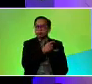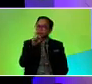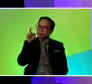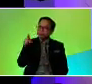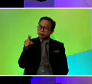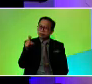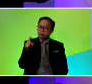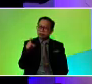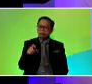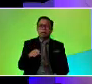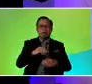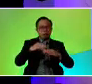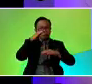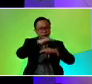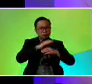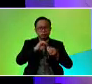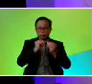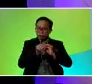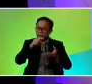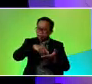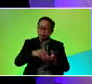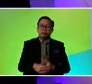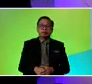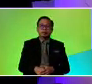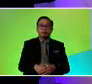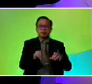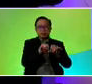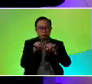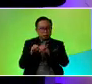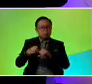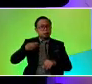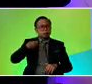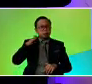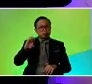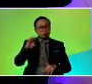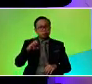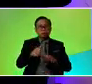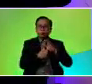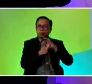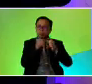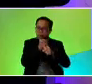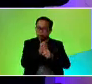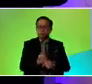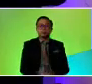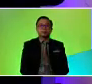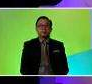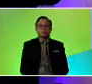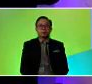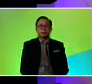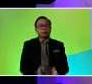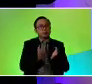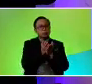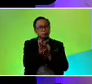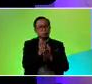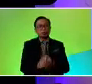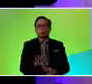kasih masalah ini ya ini jenis ekspektasi ya yang